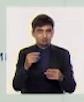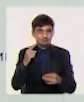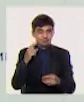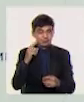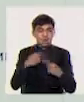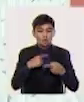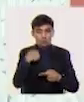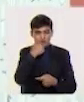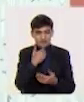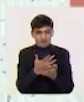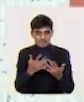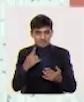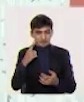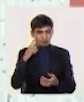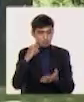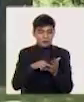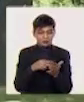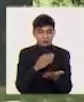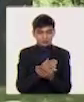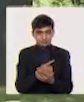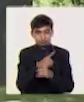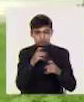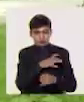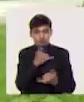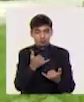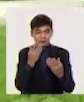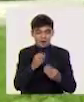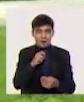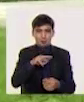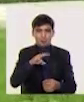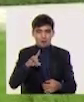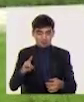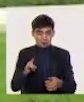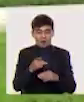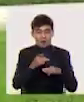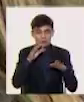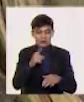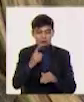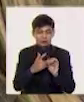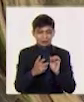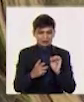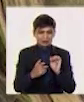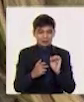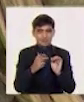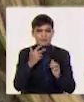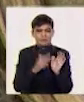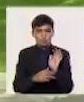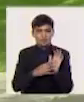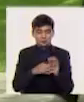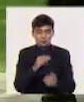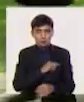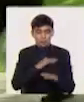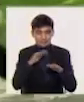келер жылға бір шама жоспары барын да ашып айтты. Ал бүгінде Алмалы ауданында 1398 жұмыс орны құрылып, 12 ірі